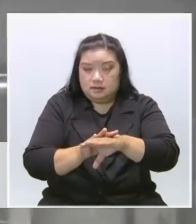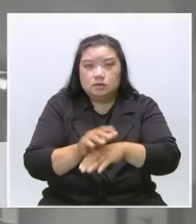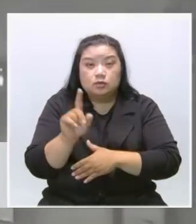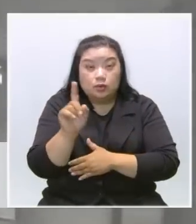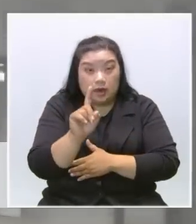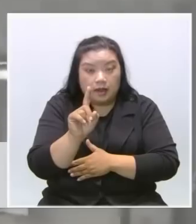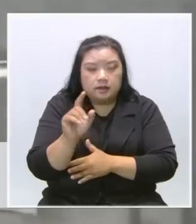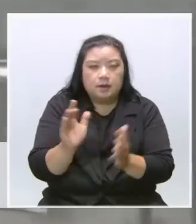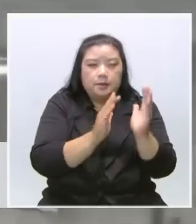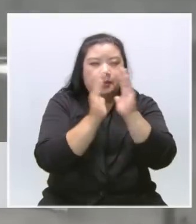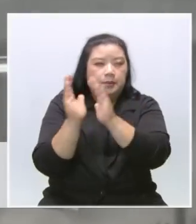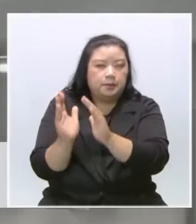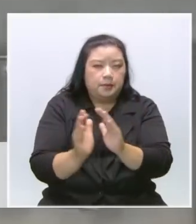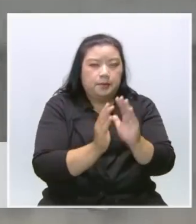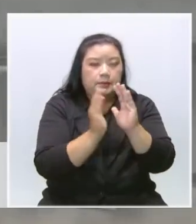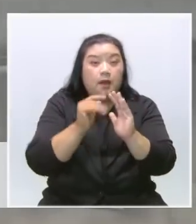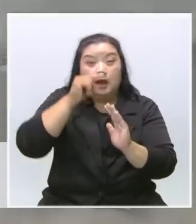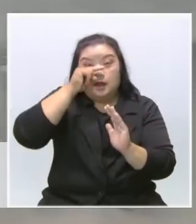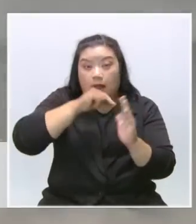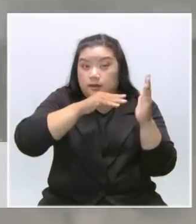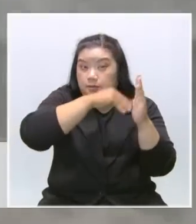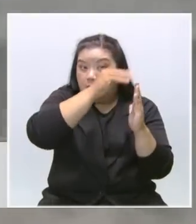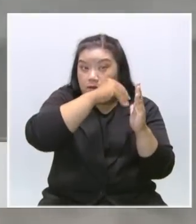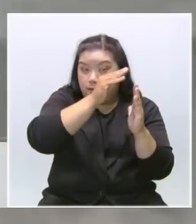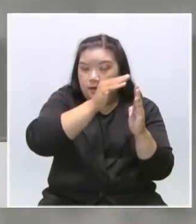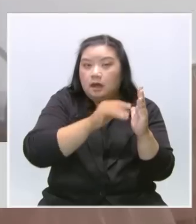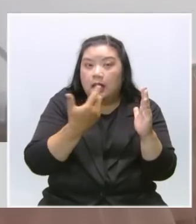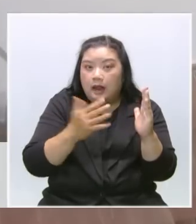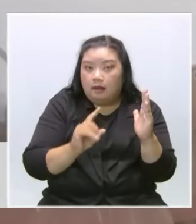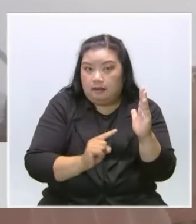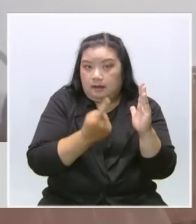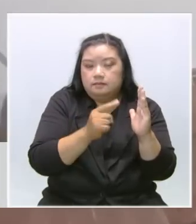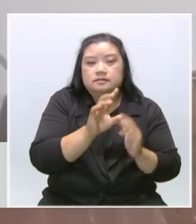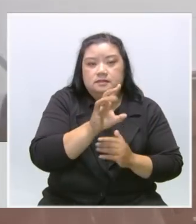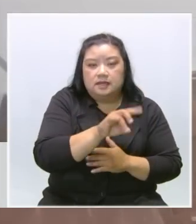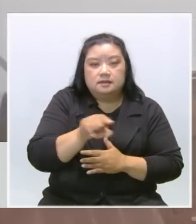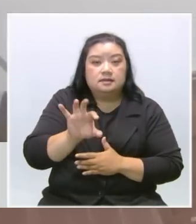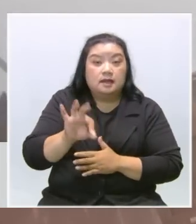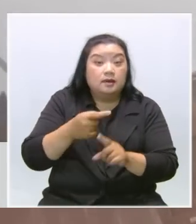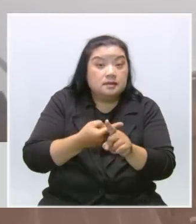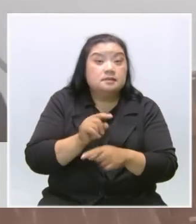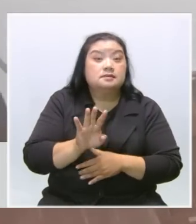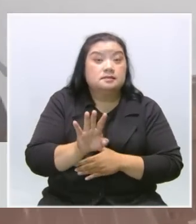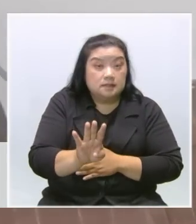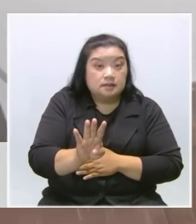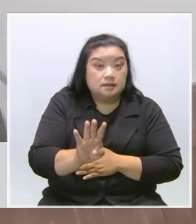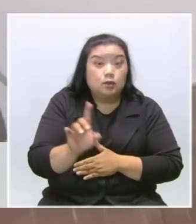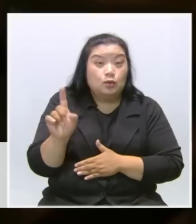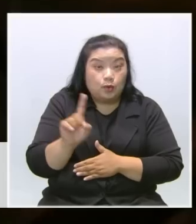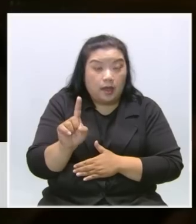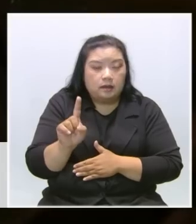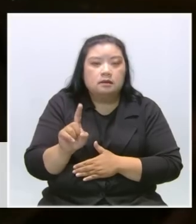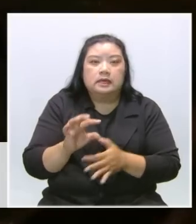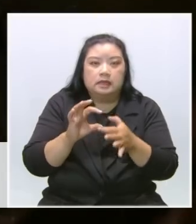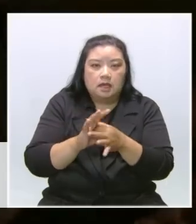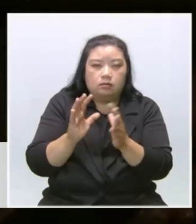เรื่องภาคยุรดร้อนบริเวณประเทศไยตอนบนมผลกระทบตงแต่วันที่ 7 ถึง 9 เมศายนเน่งจากบริเวณความกดอ